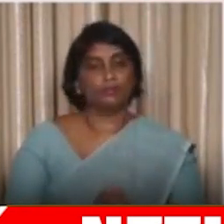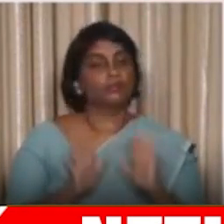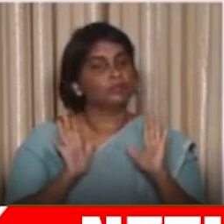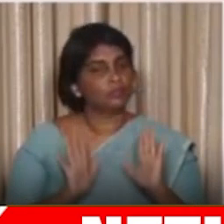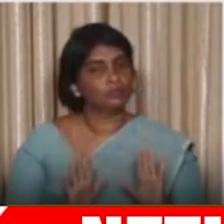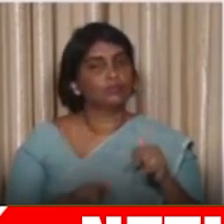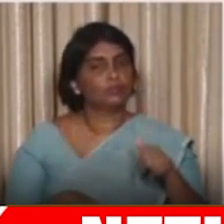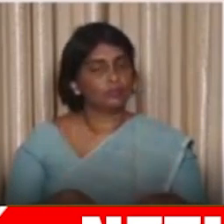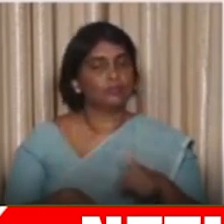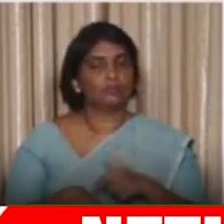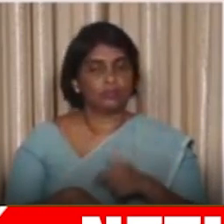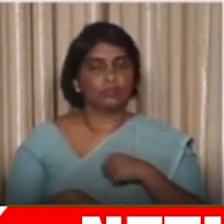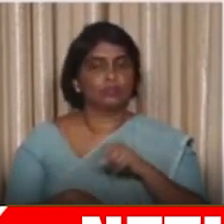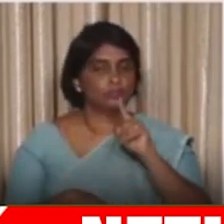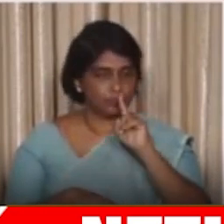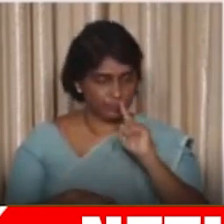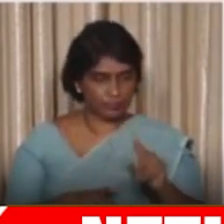නමුත් මම මේ වෙලාවේදී කියන්නේ